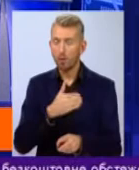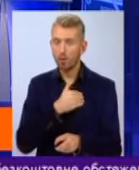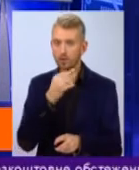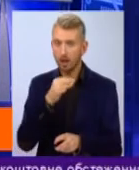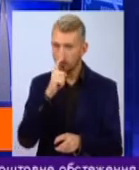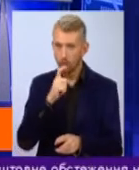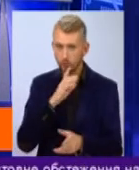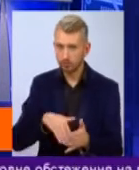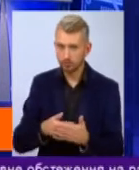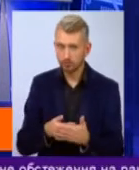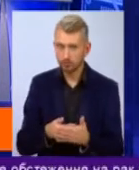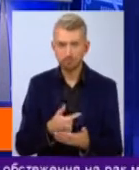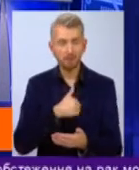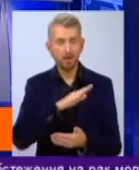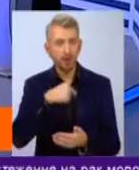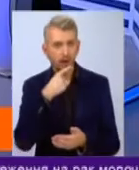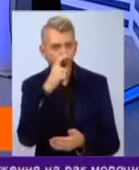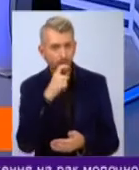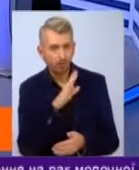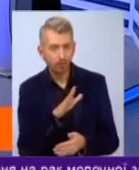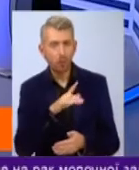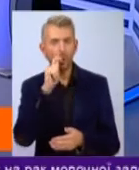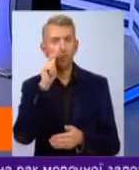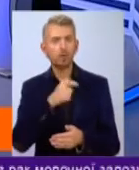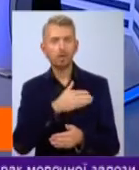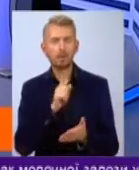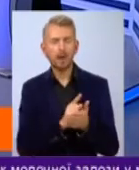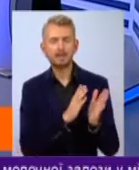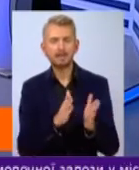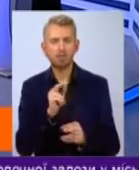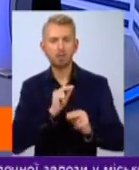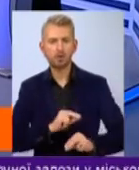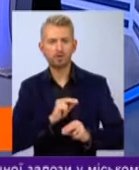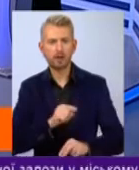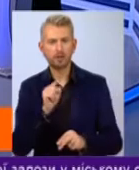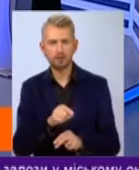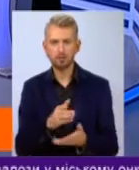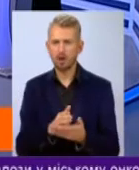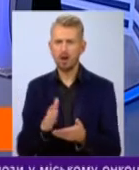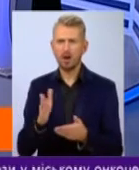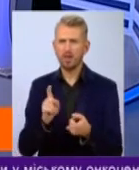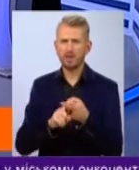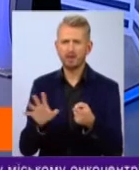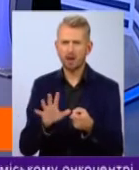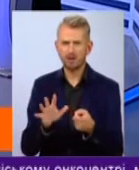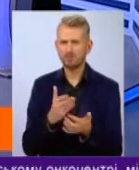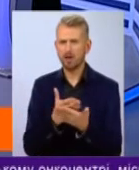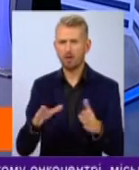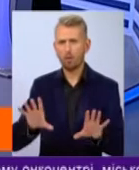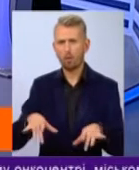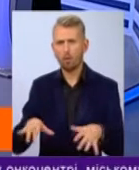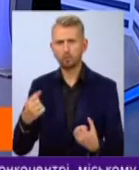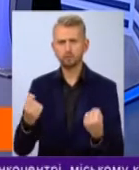ще поки що? Ні, це я не кажу, що не розуміють, але країна має системно працювати над цим. Лендроверів, рейндж-роверів, мерседесів,